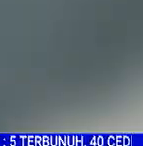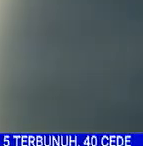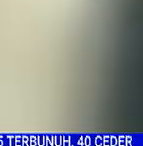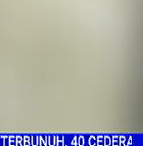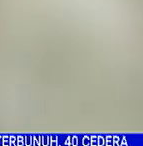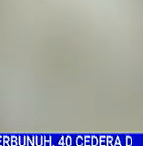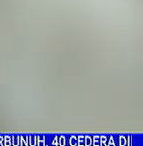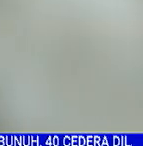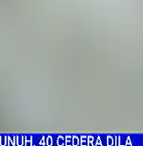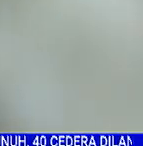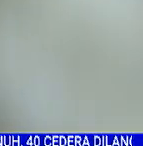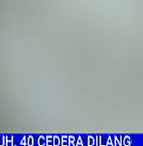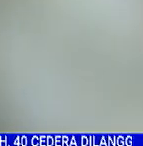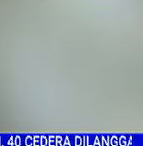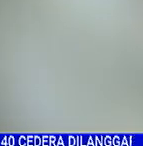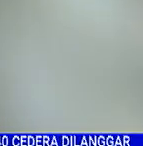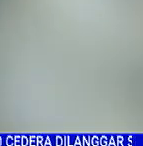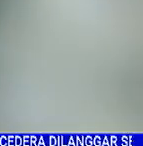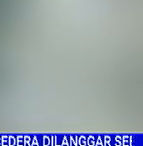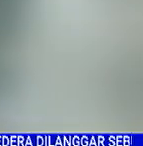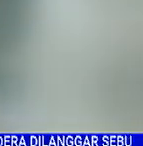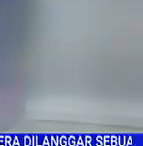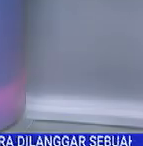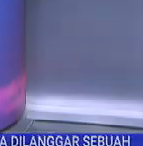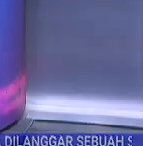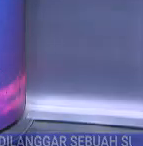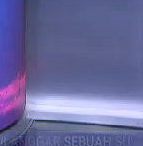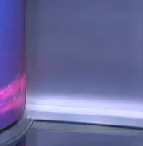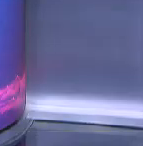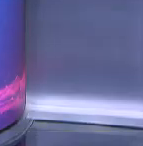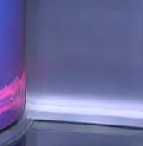Terlalu gementar.